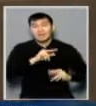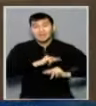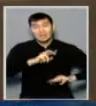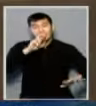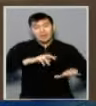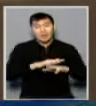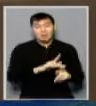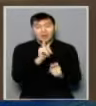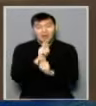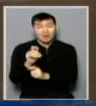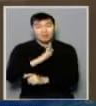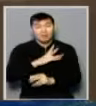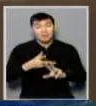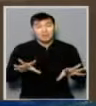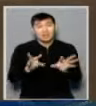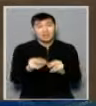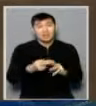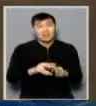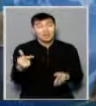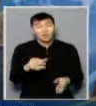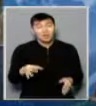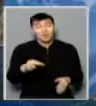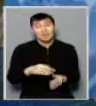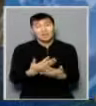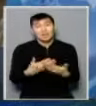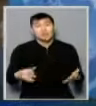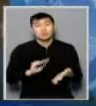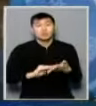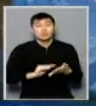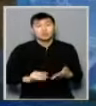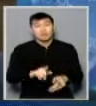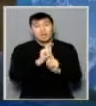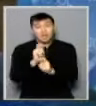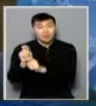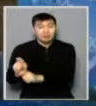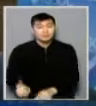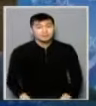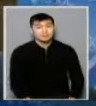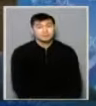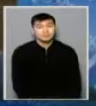елме медалін табыстады. Сонымен бірге өңірдегі бақ өкілдерін алғыс хатпен марапаттады.